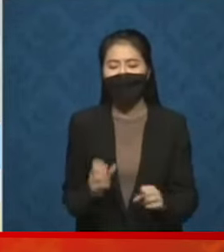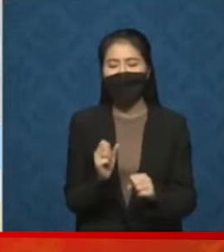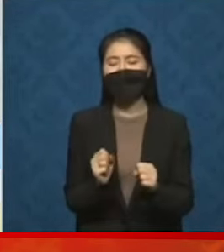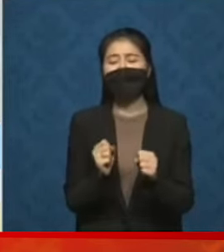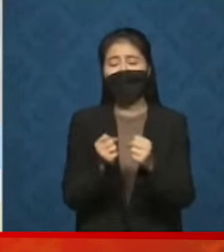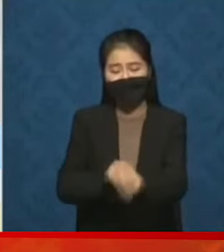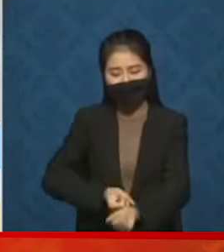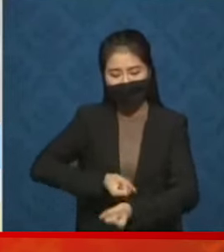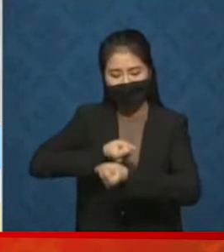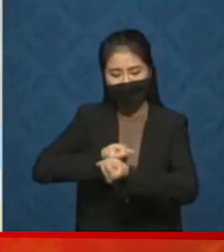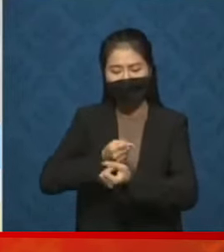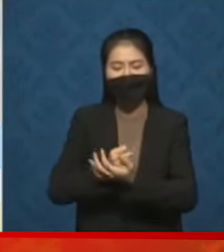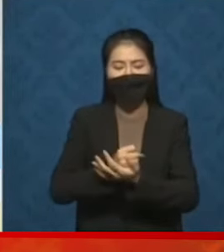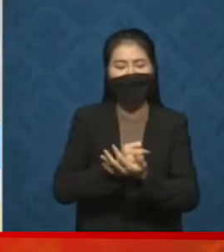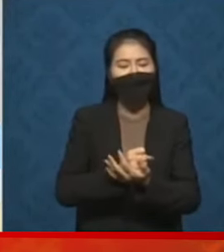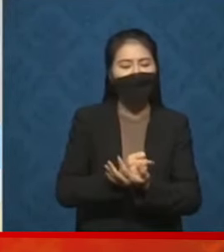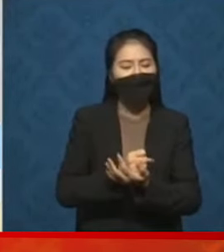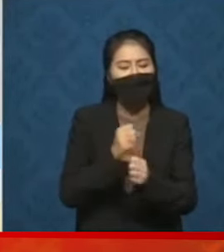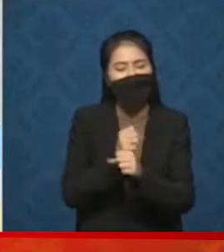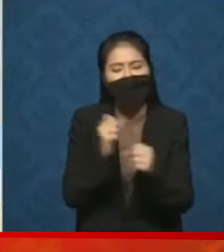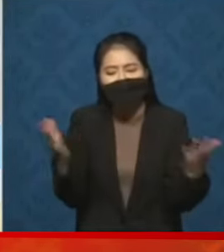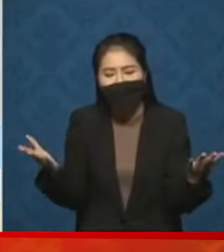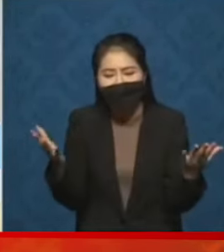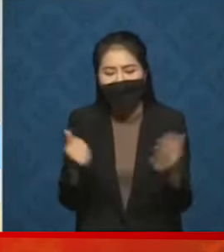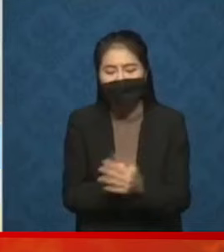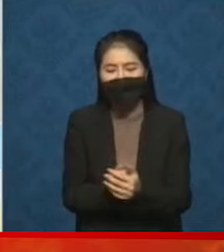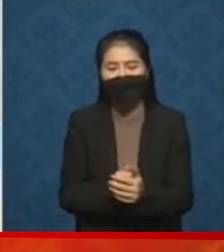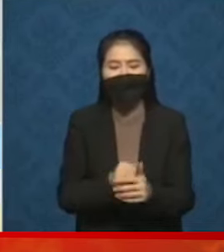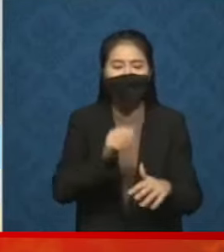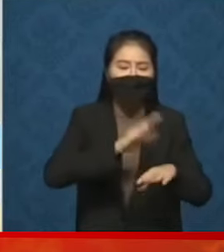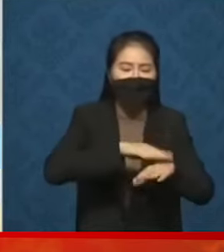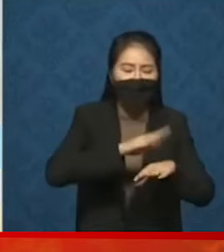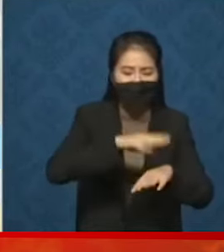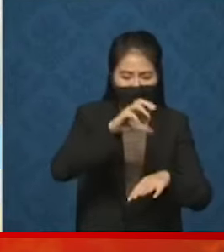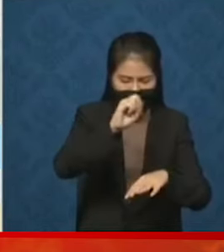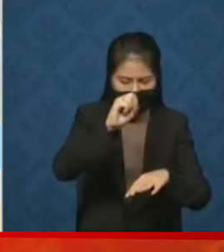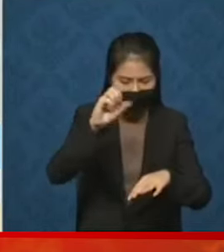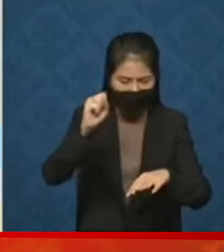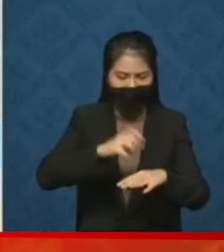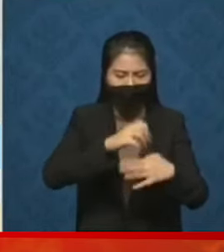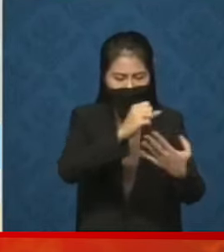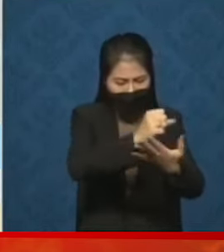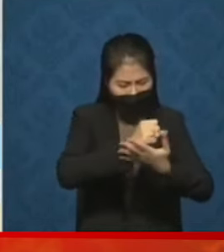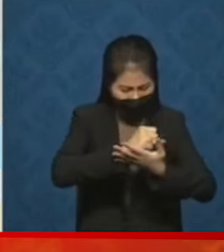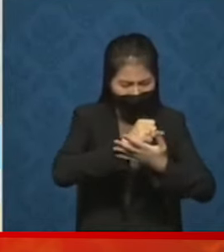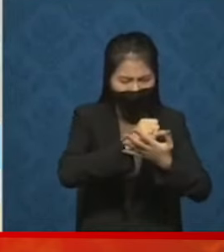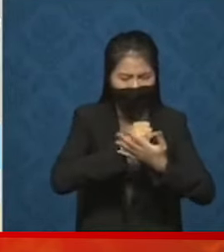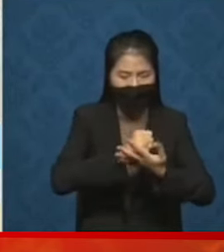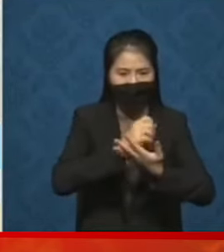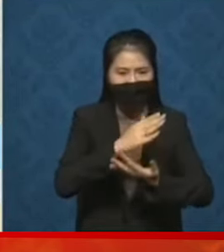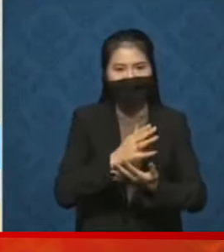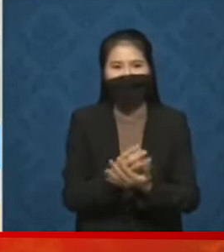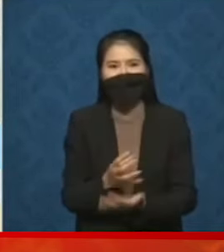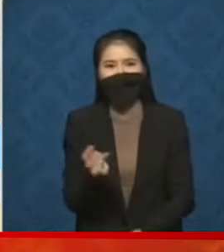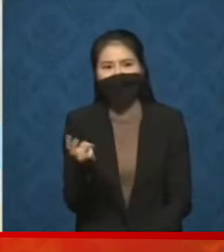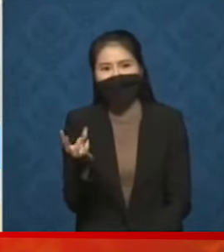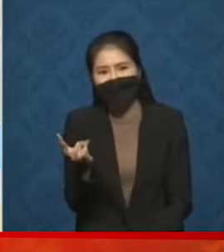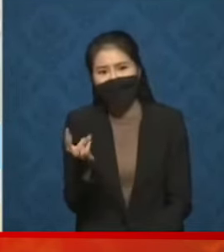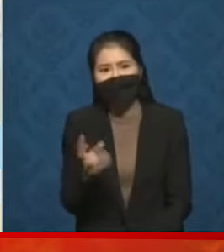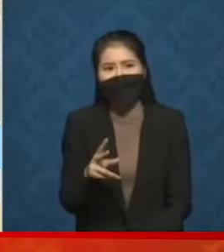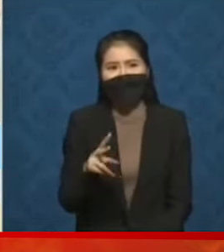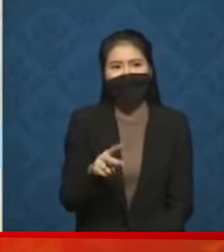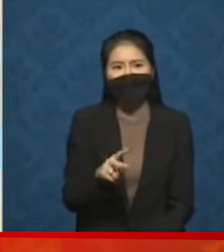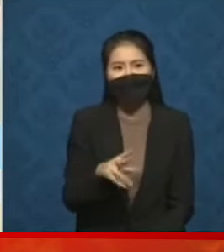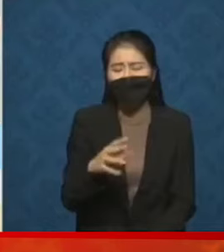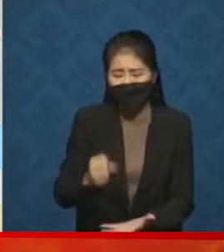เขาเอาอาหารสัวมาให้ผมให